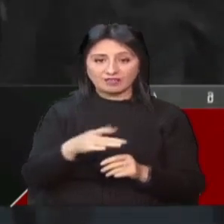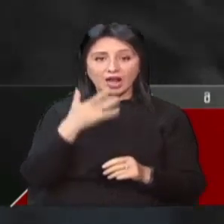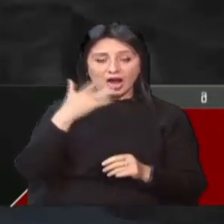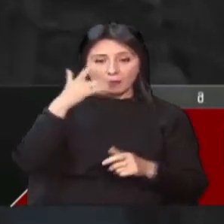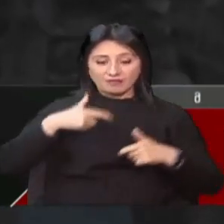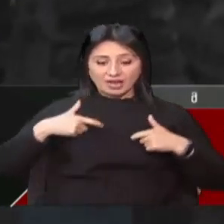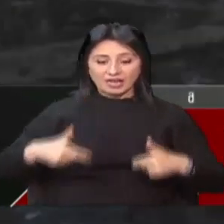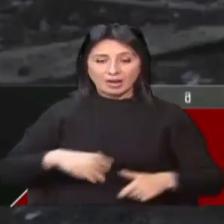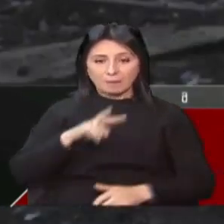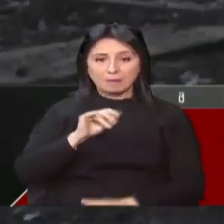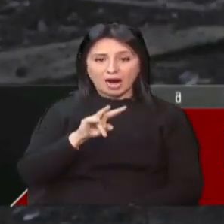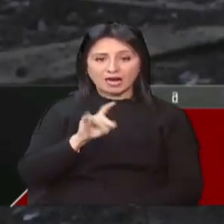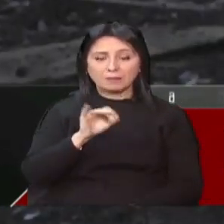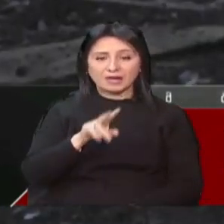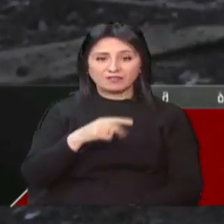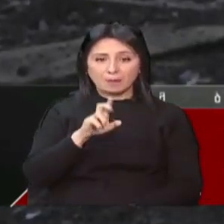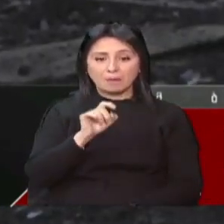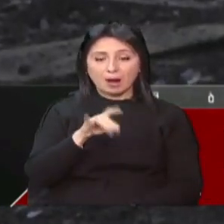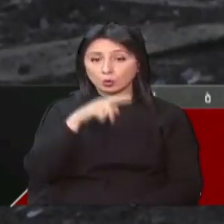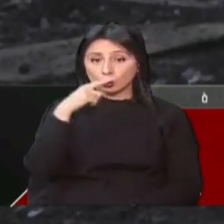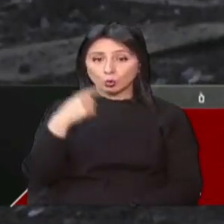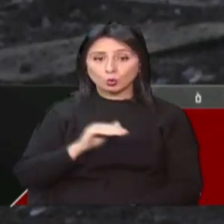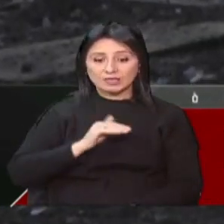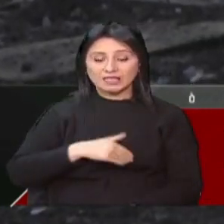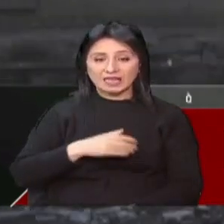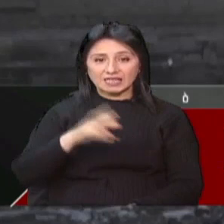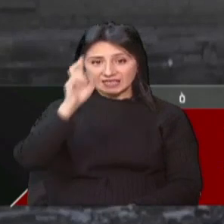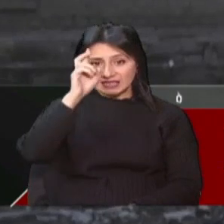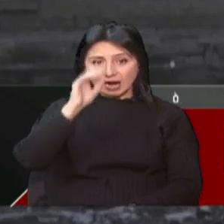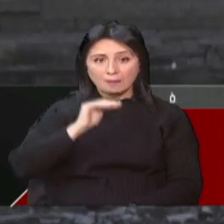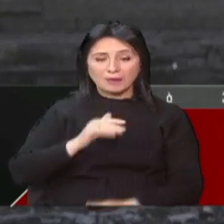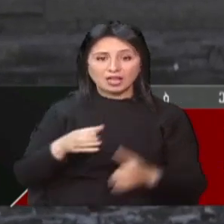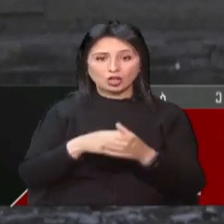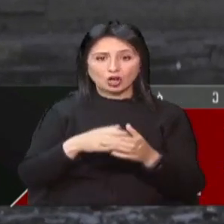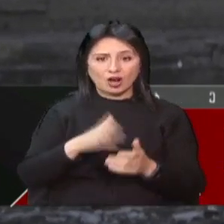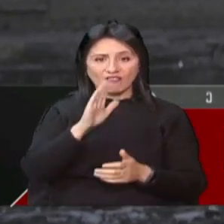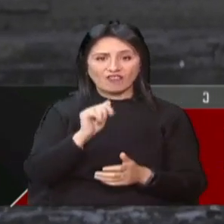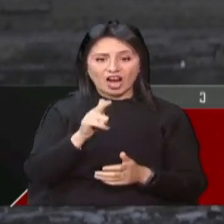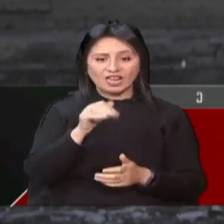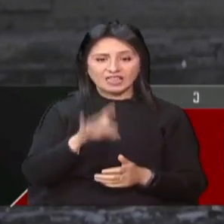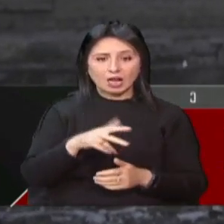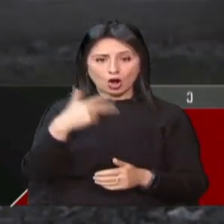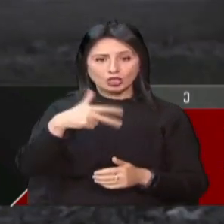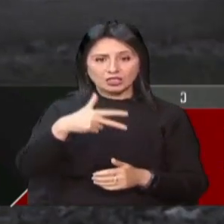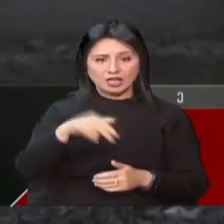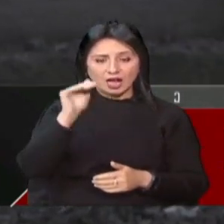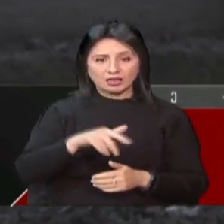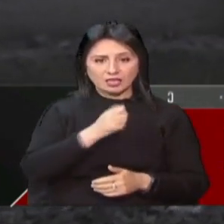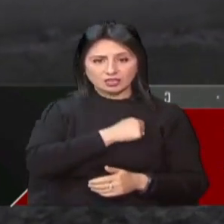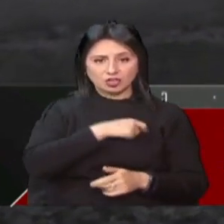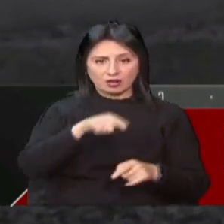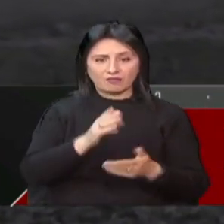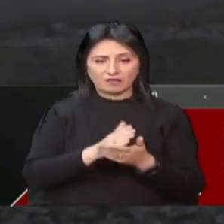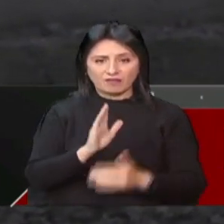Americele generalis Mark Milis ganxadebit Bakhmutan rusuli kerzo samkhedro kompaniya Wagneris 20-dan 30 atesamde mebrzoli ipsvis.